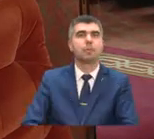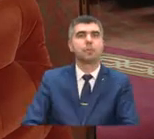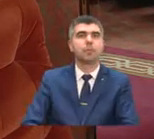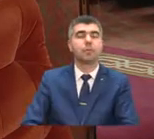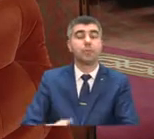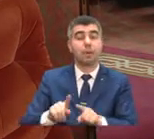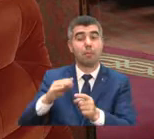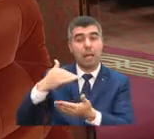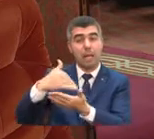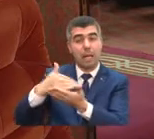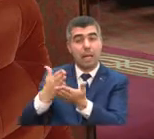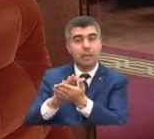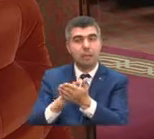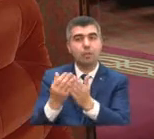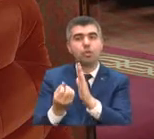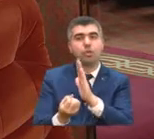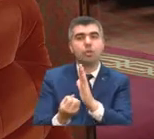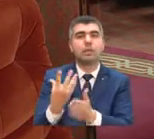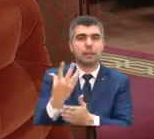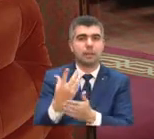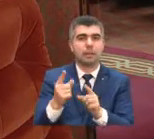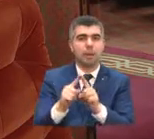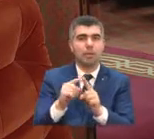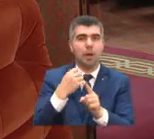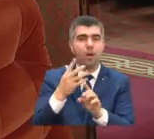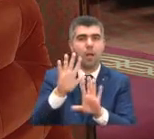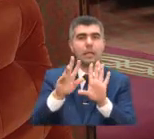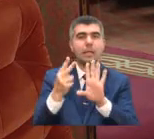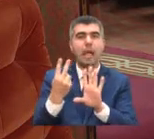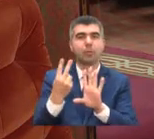التقسيم الإداري الجديد وتحدث عمادات وأقاليم جديدة،